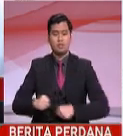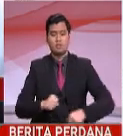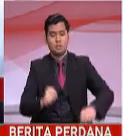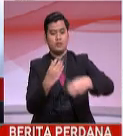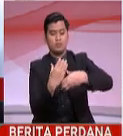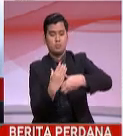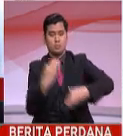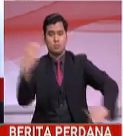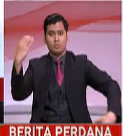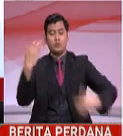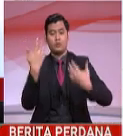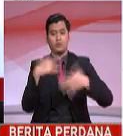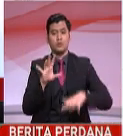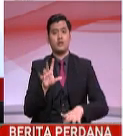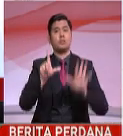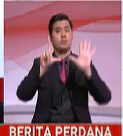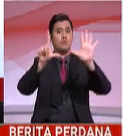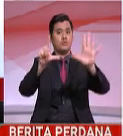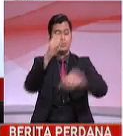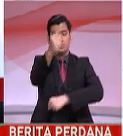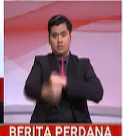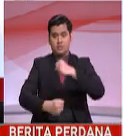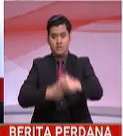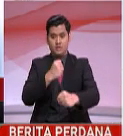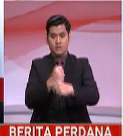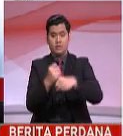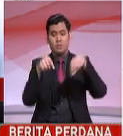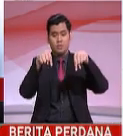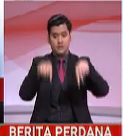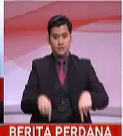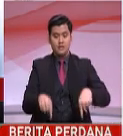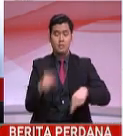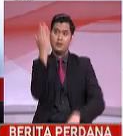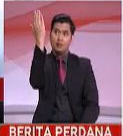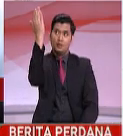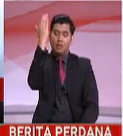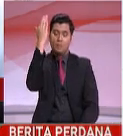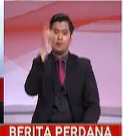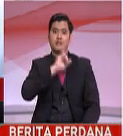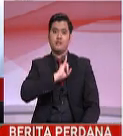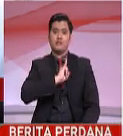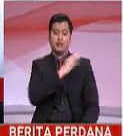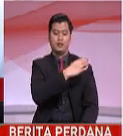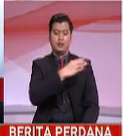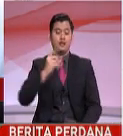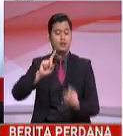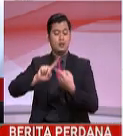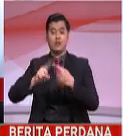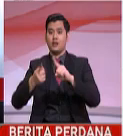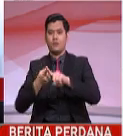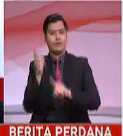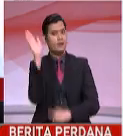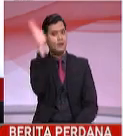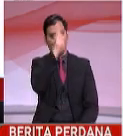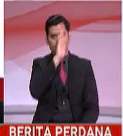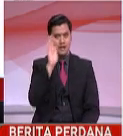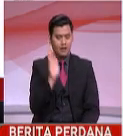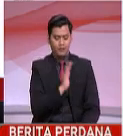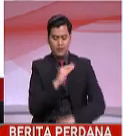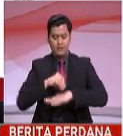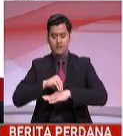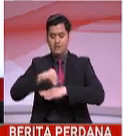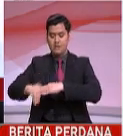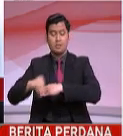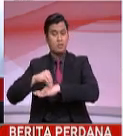tahun. Di sini, alhamdulillah setakat ini saya dan kawan-kawan tidak pernah dijangkiti